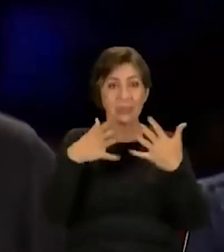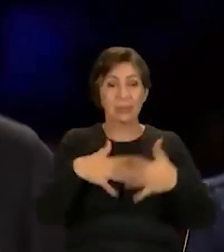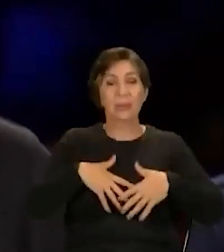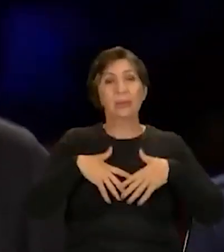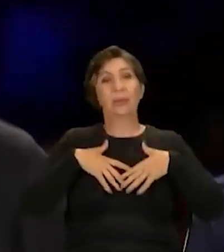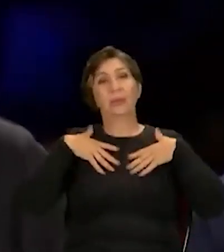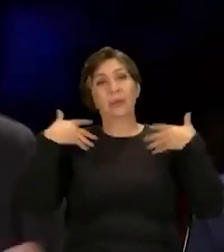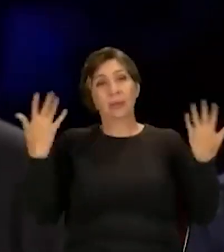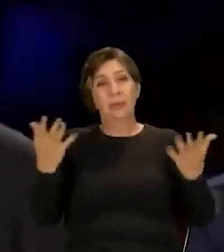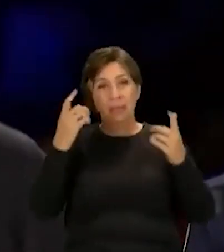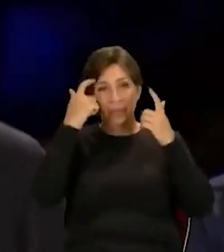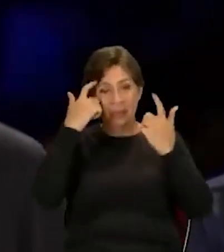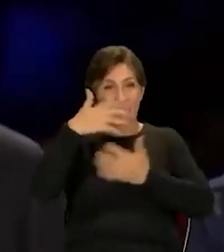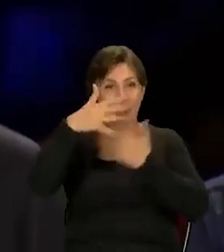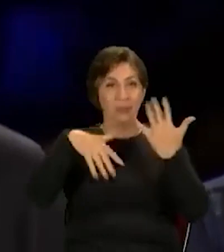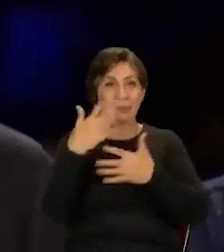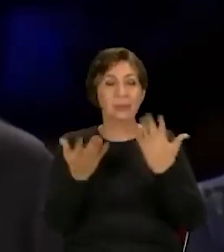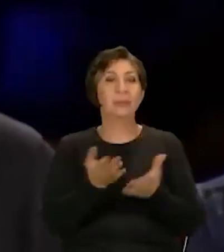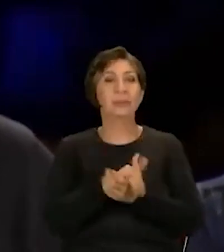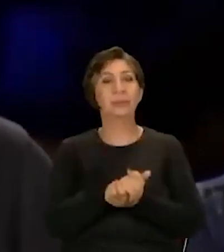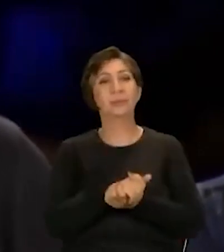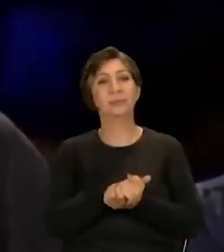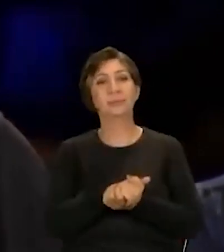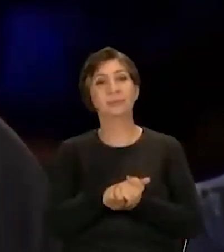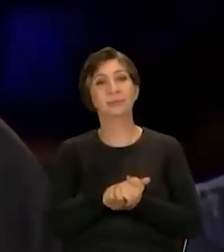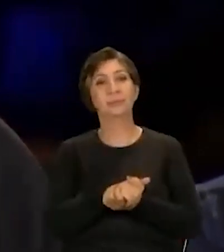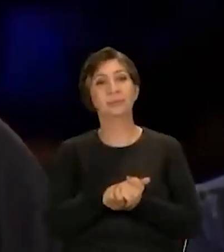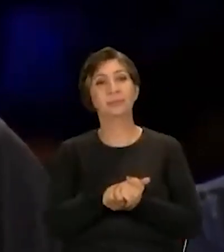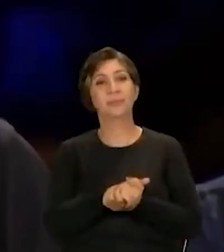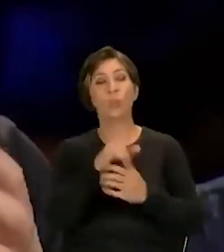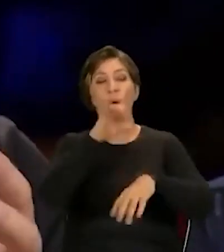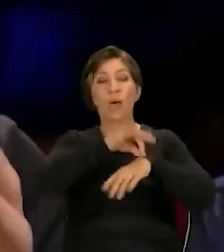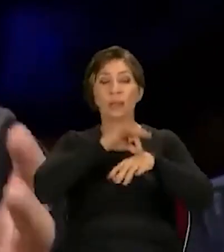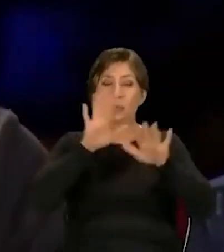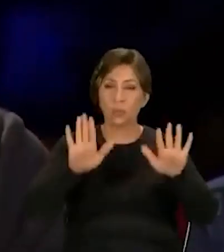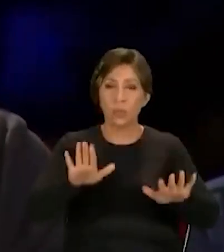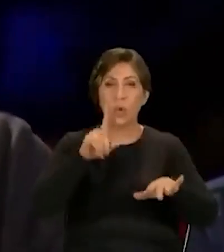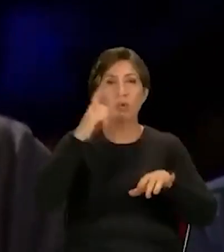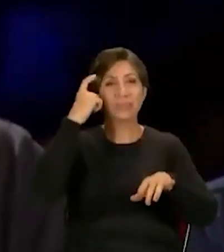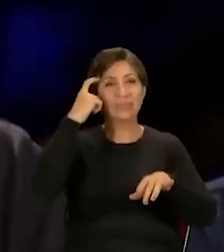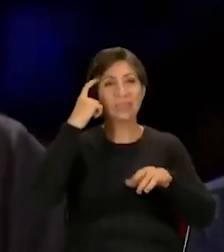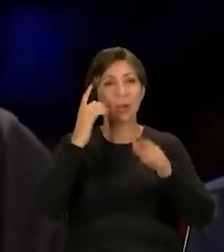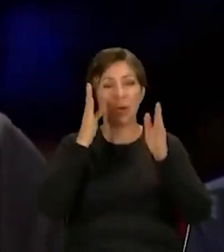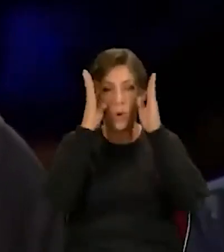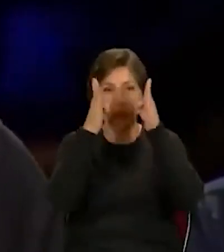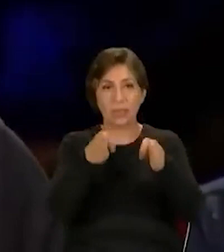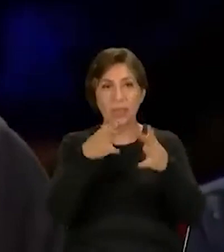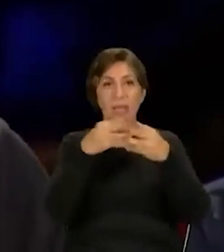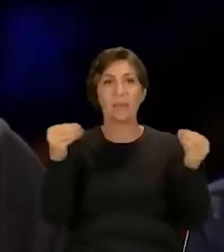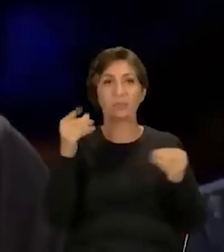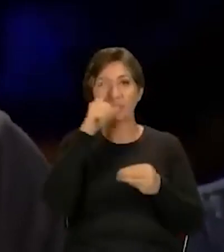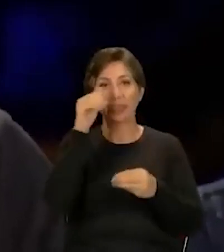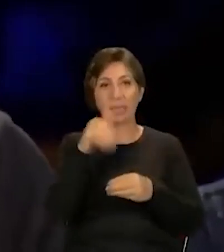tükenmişlik sendromu dediğimiz, dağınık beyin sendromu dediğimiz şeyler, bu anda tutma, zihni ana odaklama becerisinin gittikçe